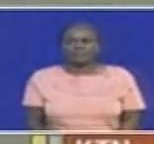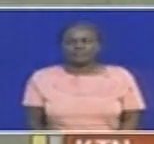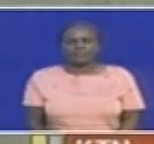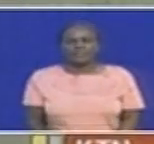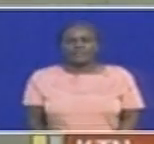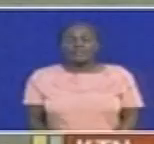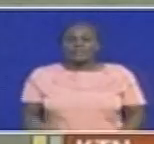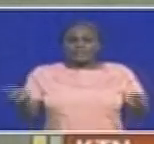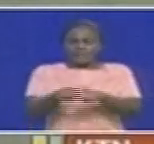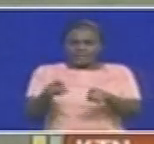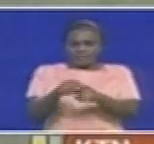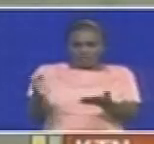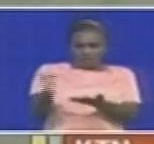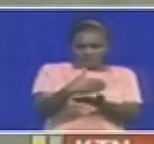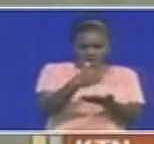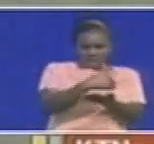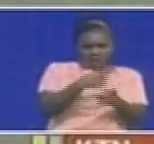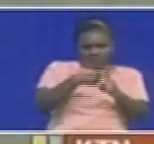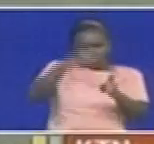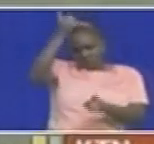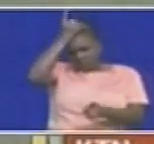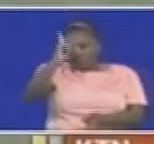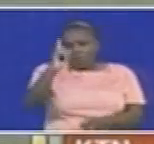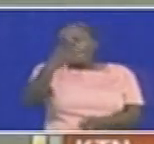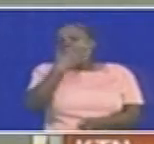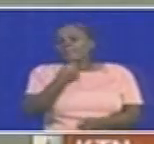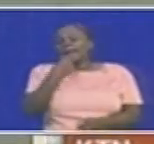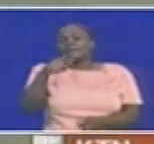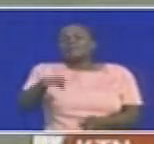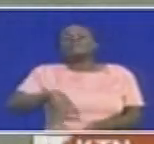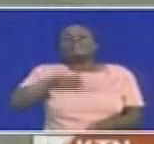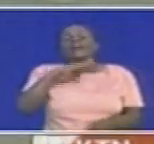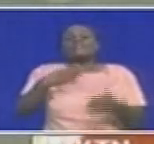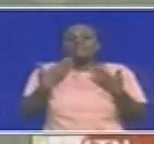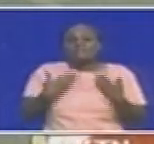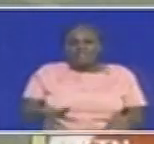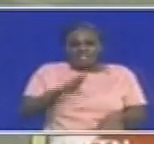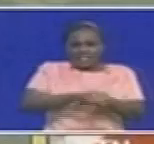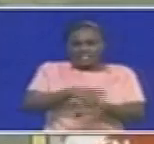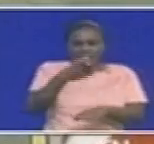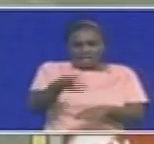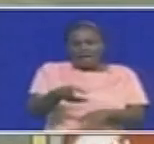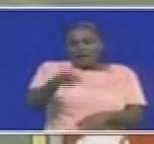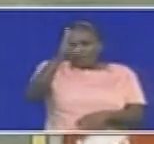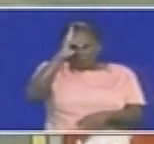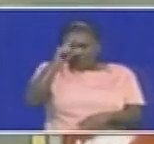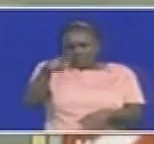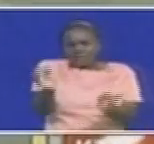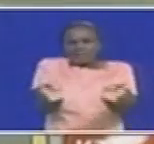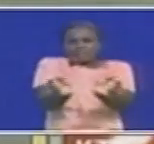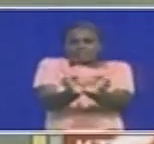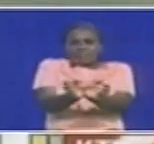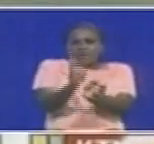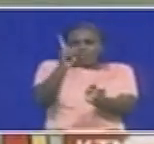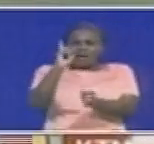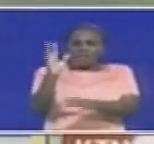Namna katika mkusanyiko wetu kutoka mashinani ni kwamba jamaa mmoja amepatikana akiwa ameuawa na pingu za polisi zikiwa mikononi mwake katika msitu mmoja